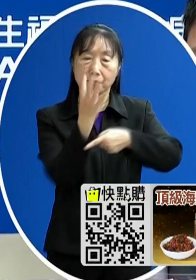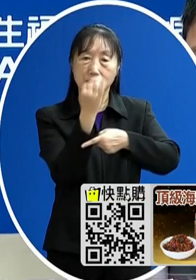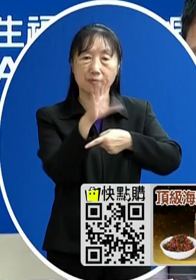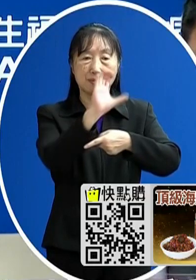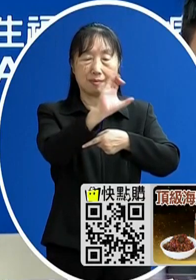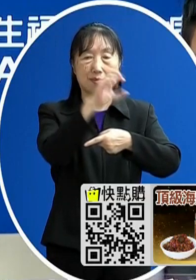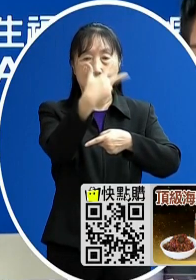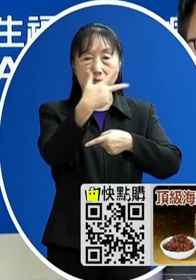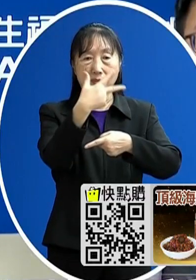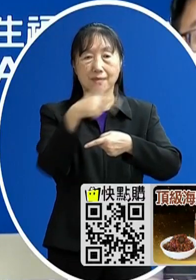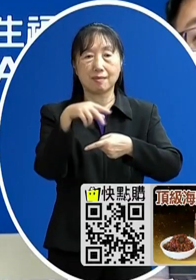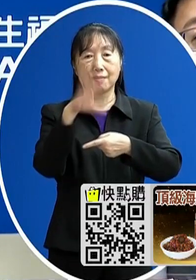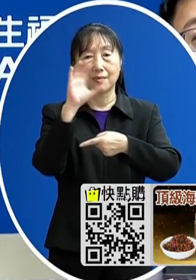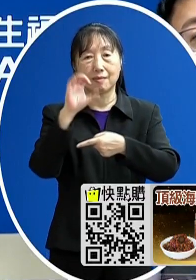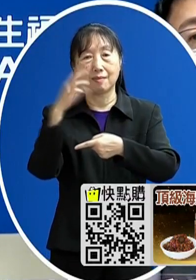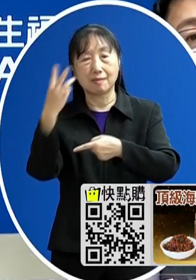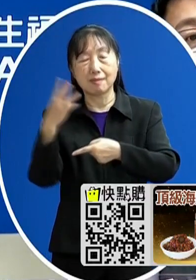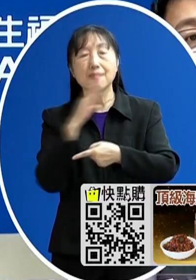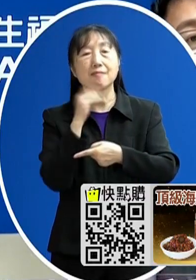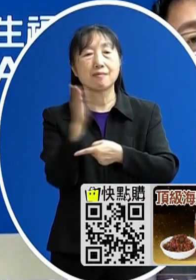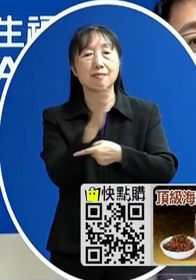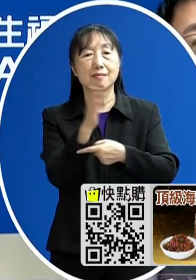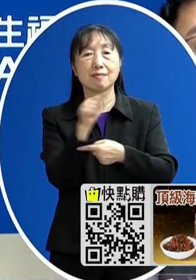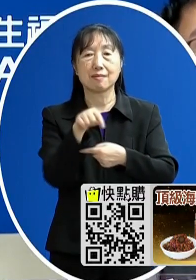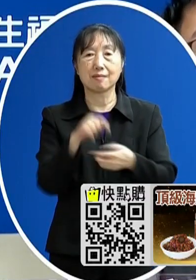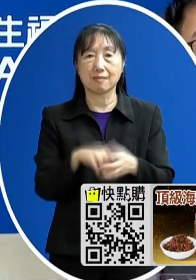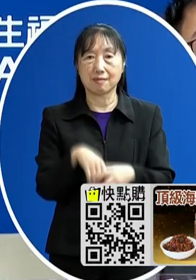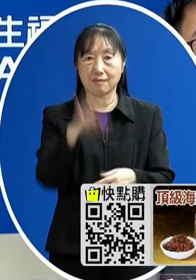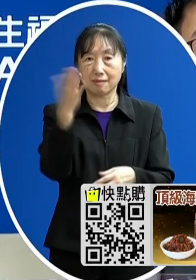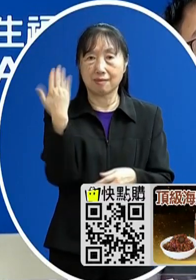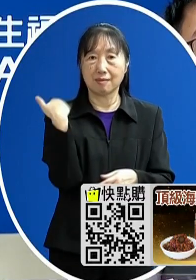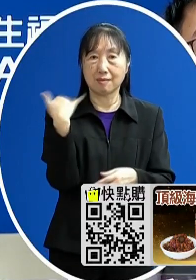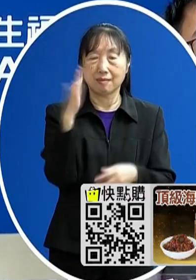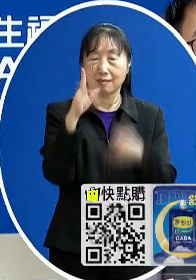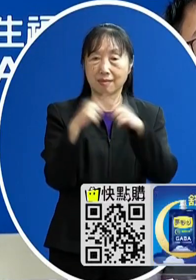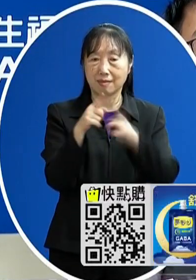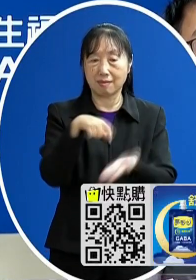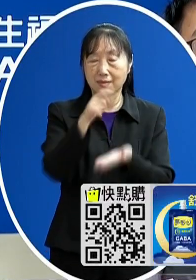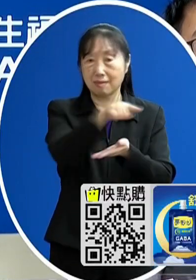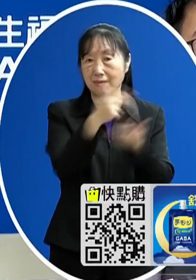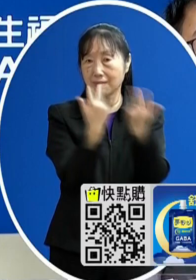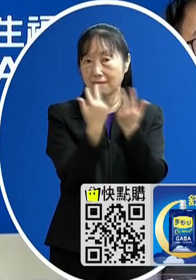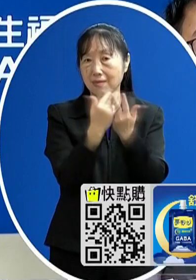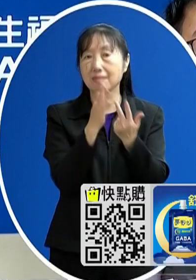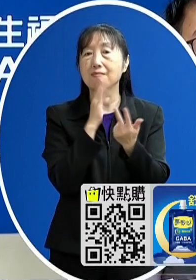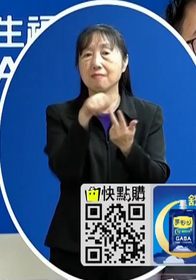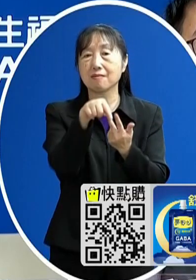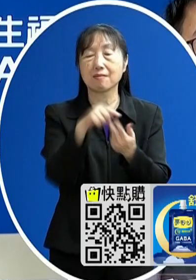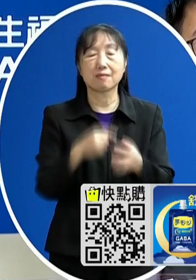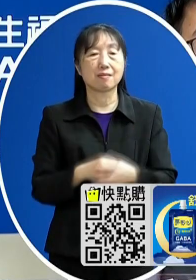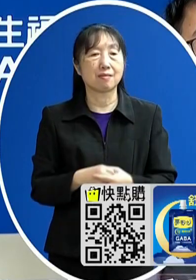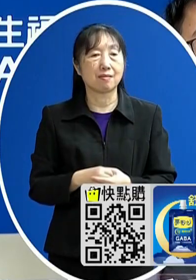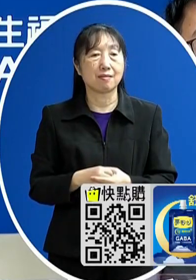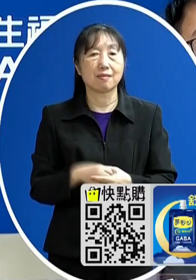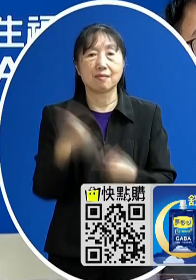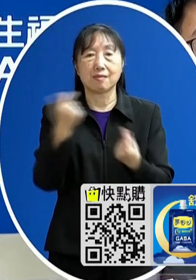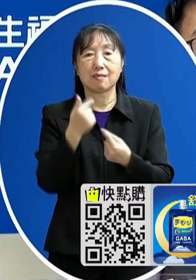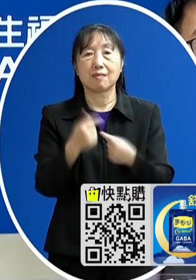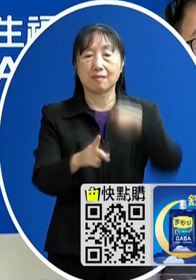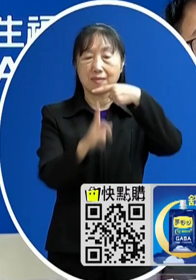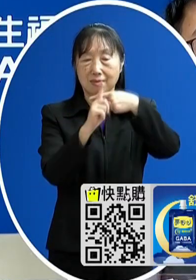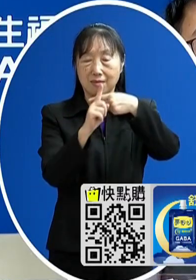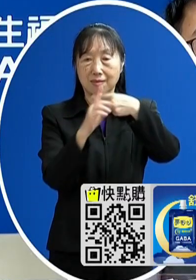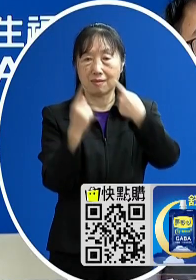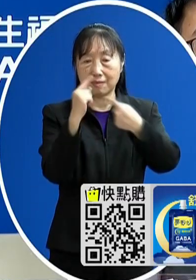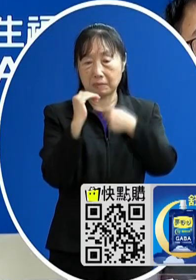有97%，只有3%，那时候大家以前在想说，那是不是有新北市，哦，就是把它当做一个好，阳性预